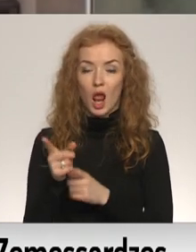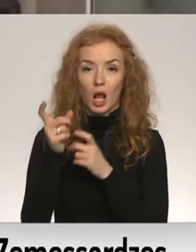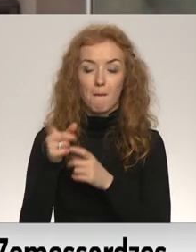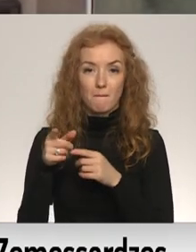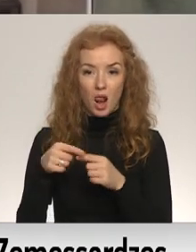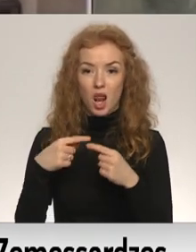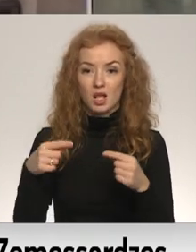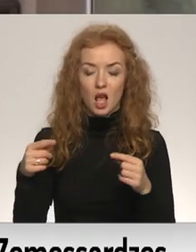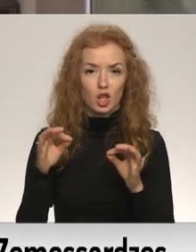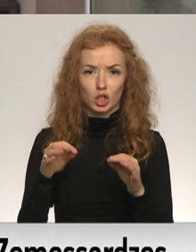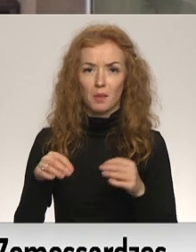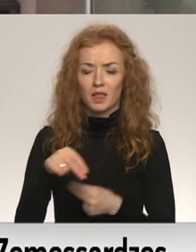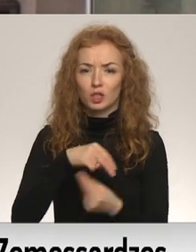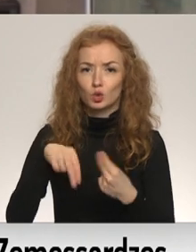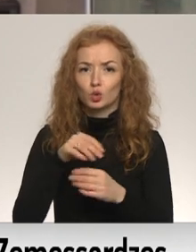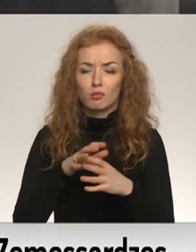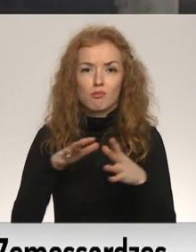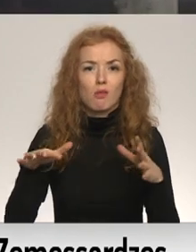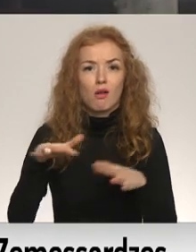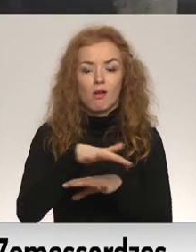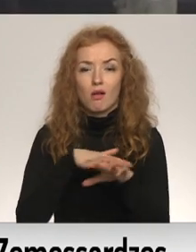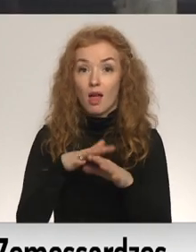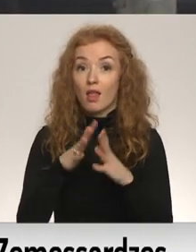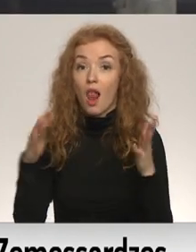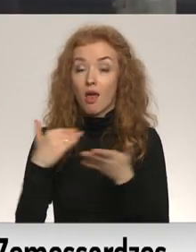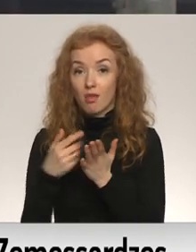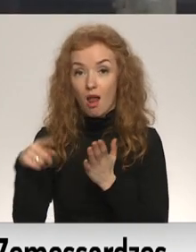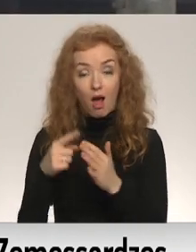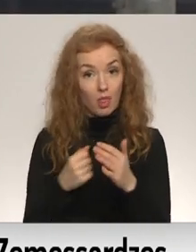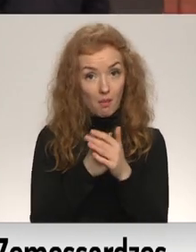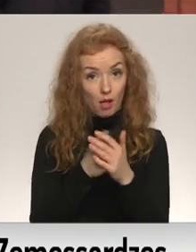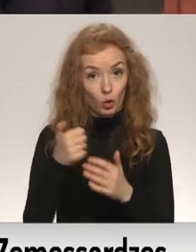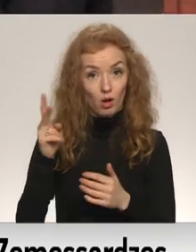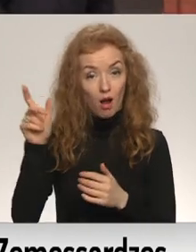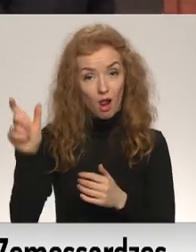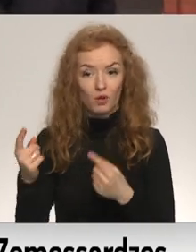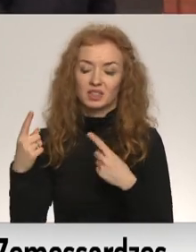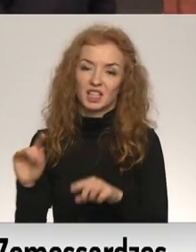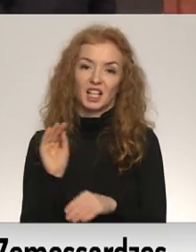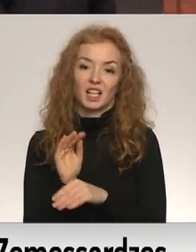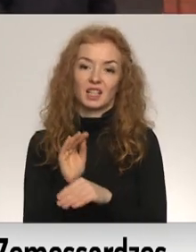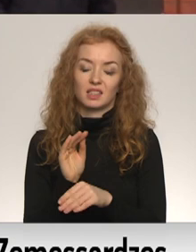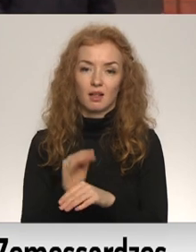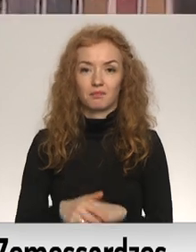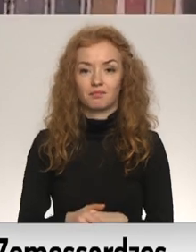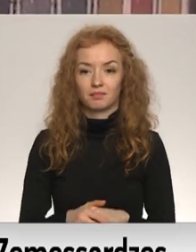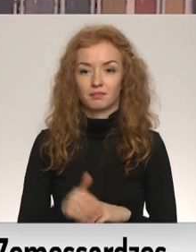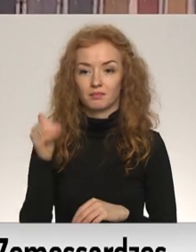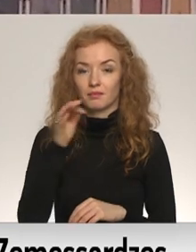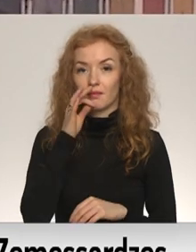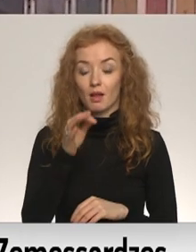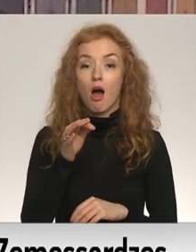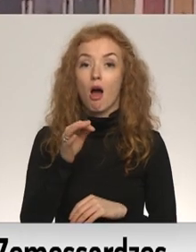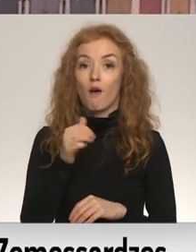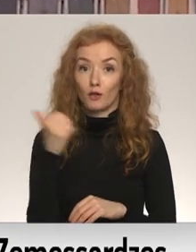plašas diskusijas vietējā sabiedrībā, kamēr daļa atbalsta Gundaru Kalvi, citi pauš kritiku. Viņš ir atstādināts no zemessarga